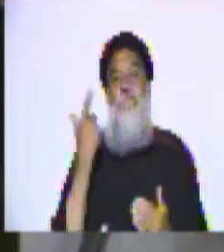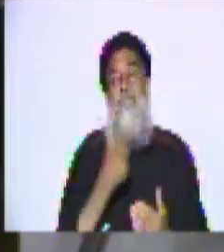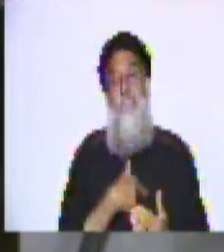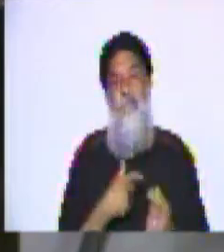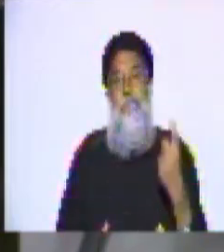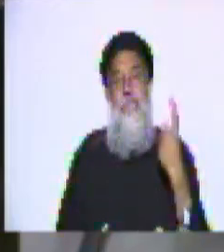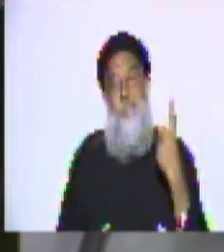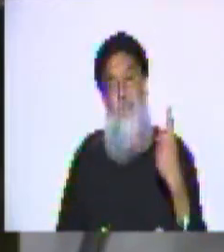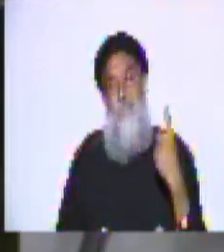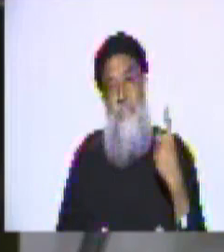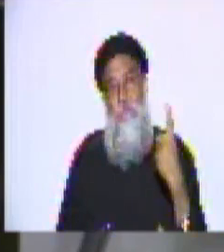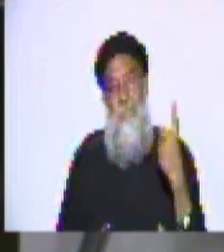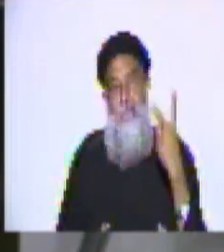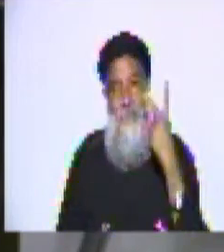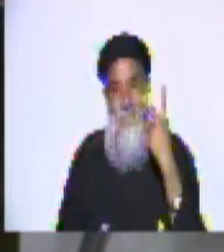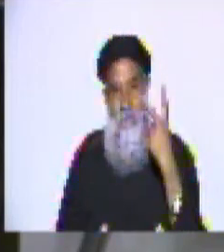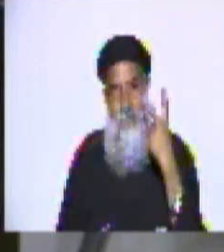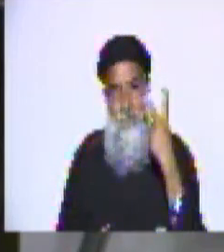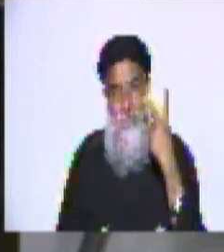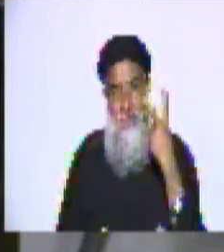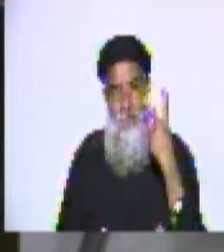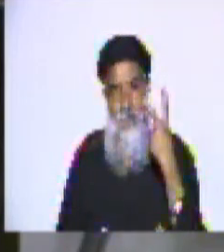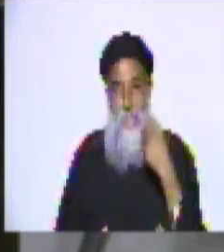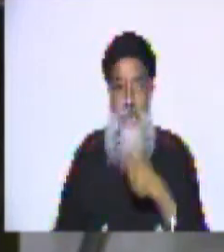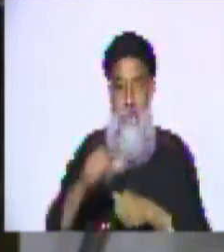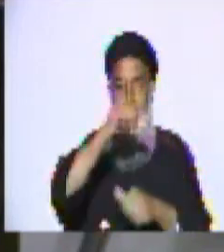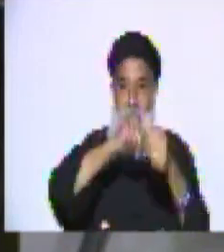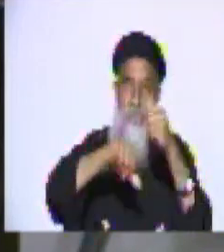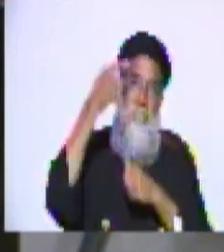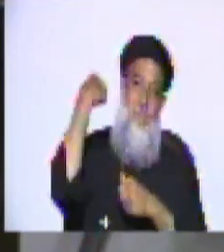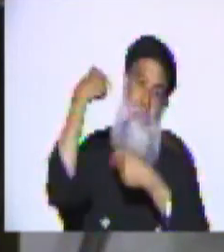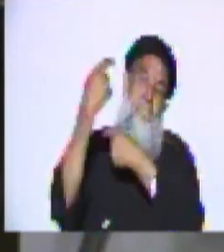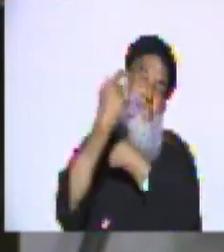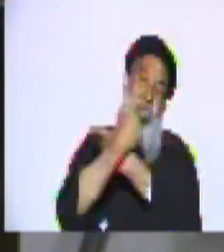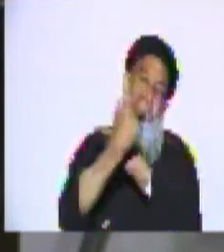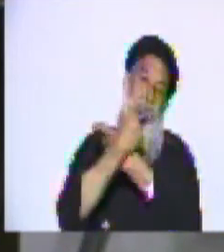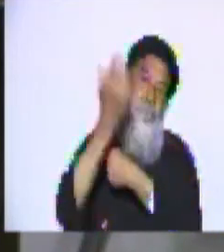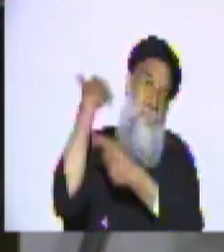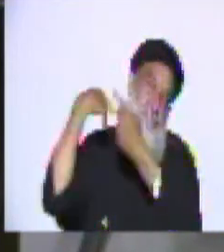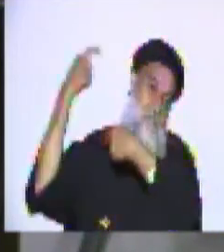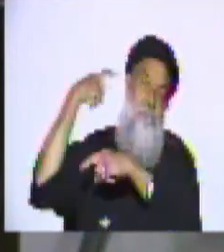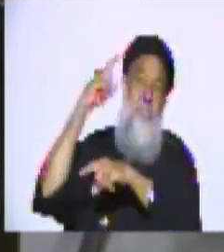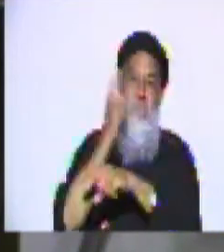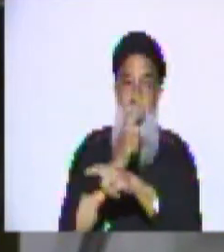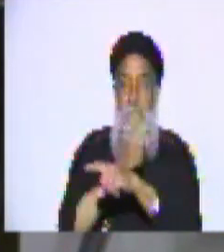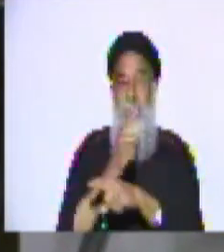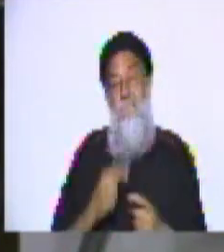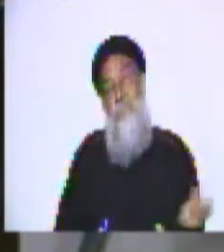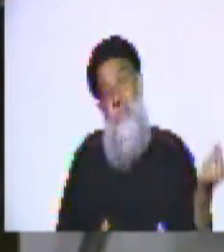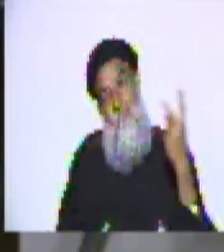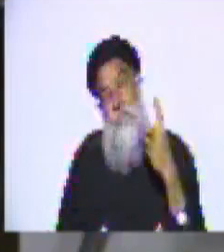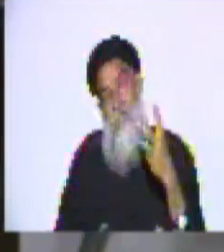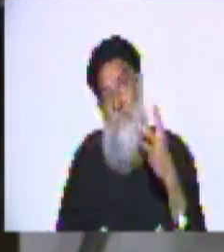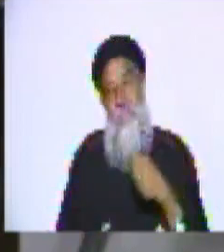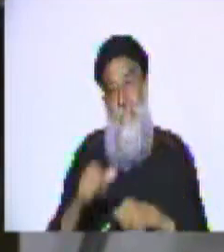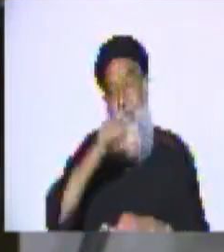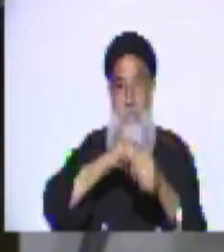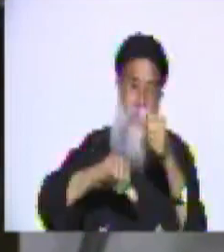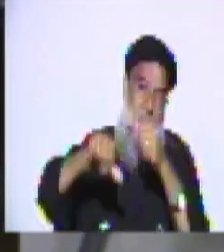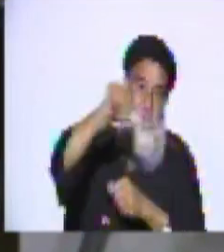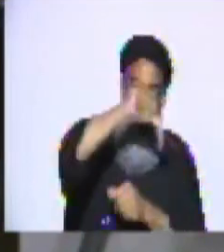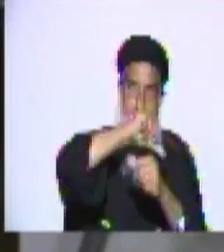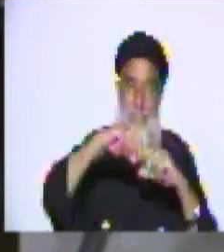المقدس، ثانيا التقليد الكنسي اللي استلمناه من الرسل وعلى مر الأيام